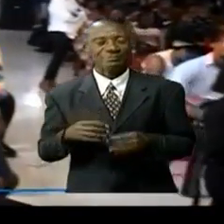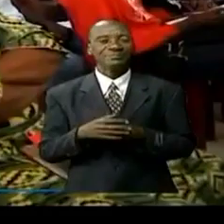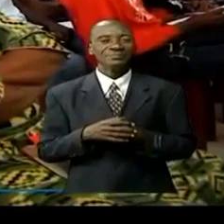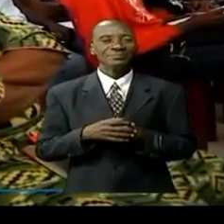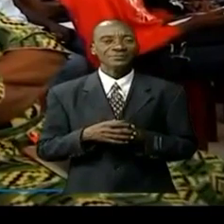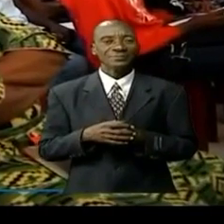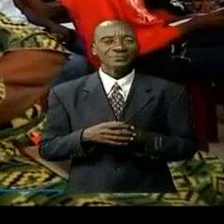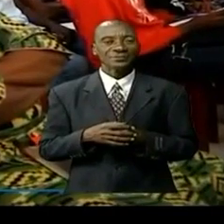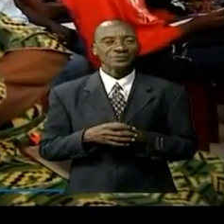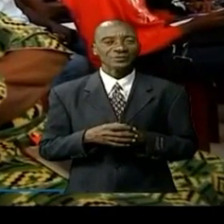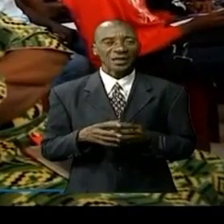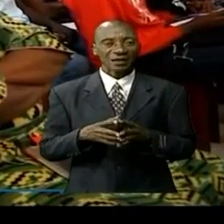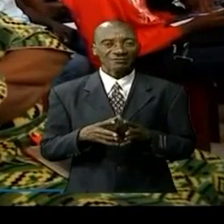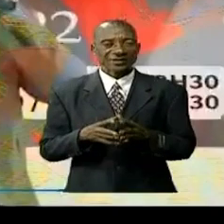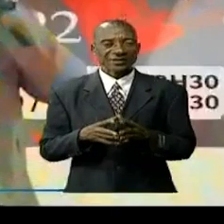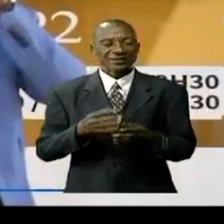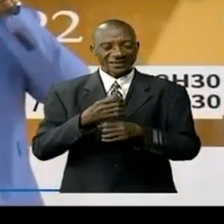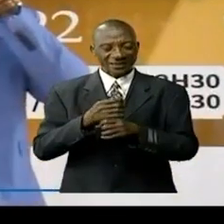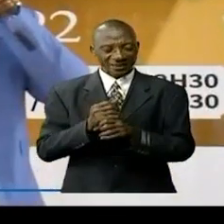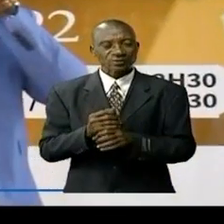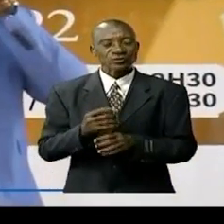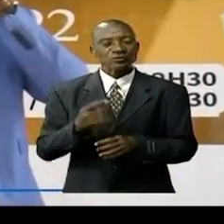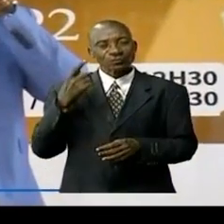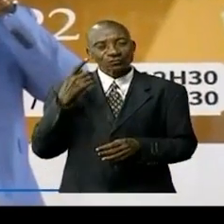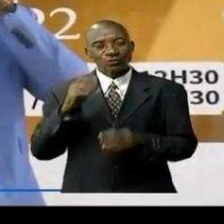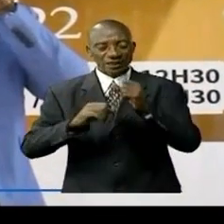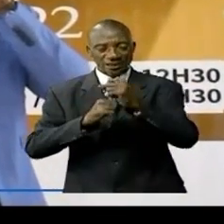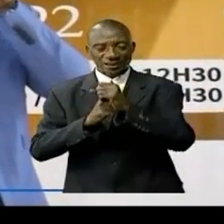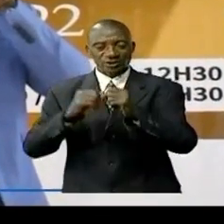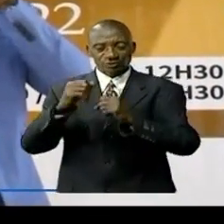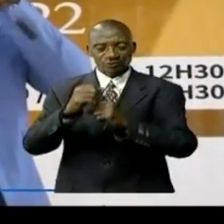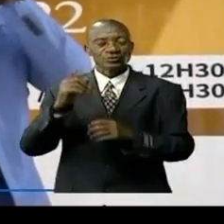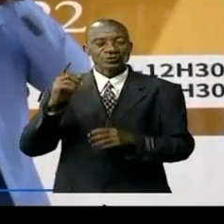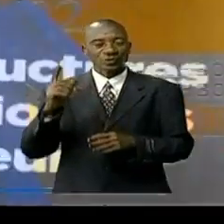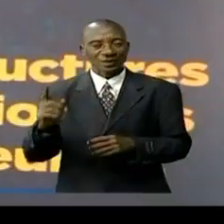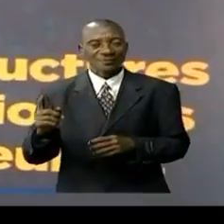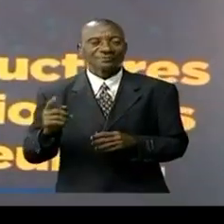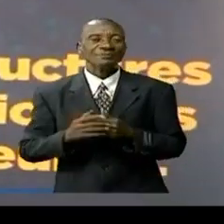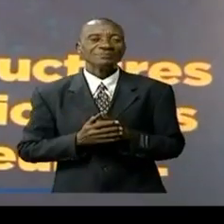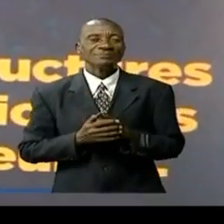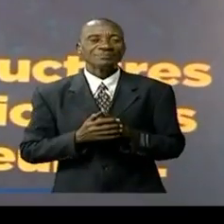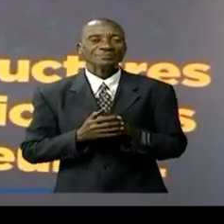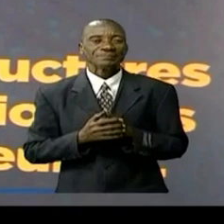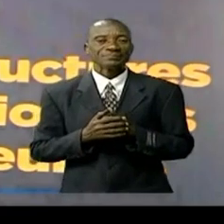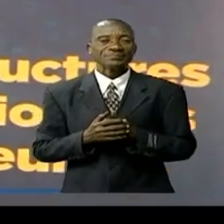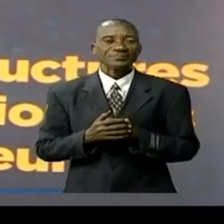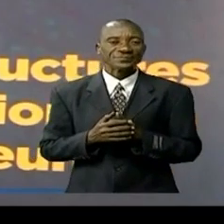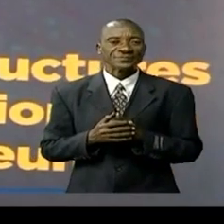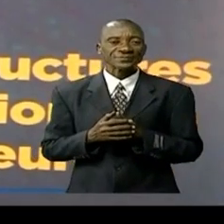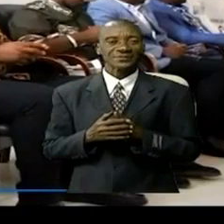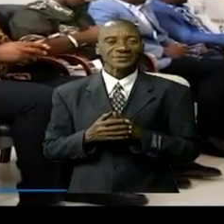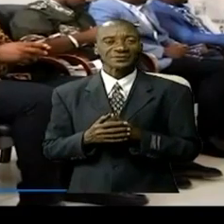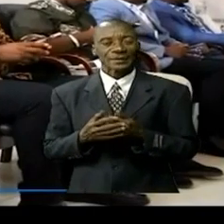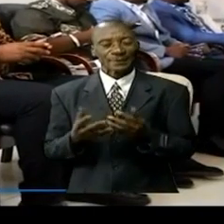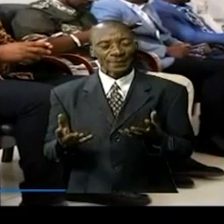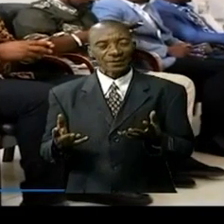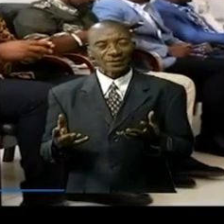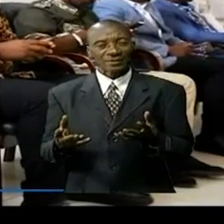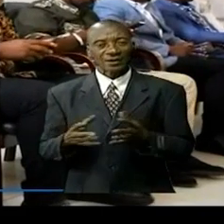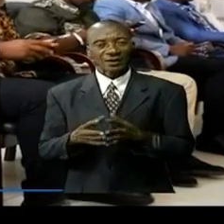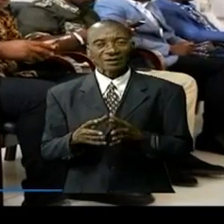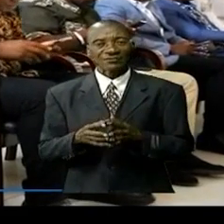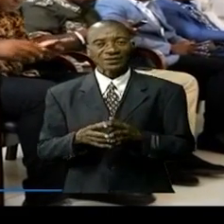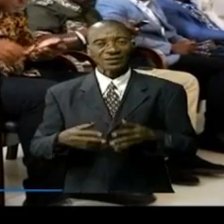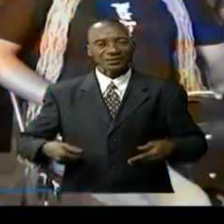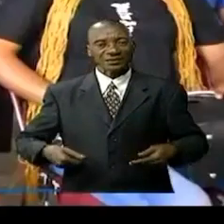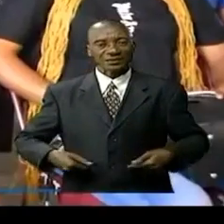en œuvre de micro-entreprises. C'est dans cette perspective que l'Union de jeunes congolais pour les changements, exécuteur